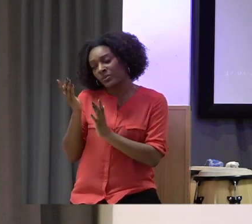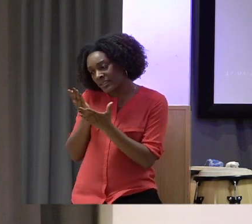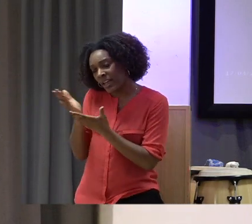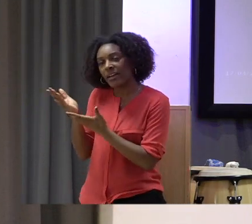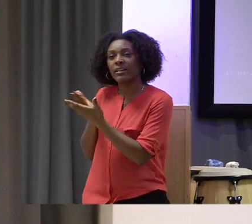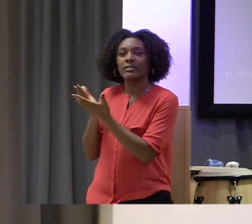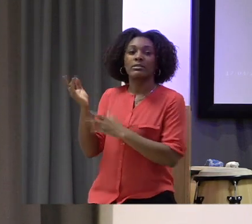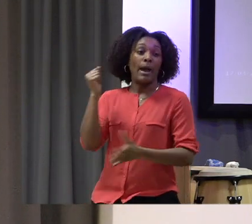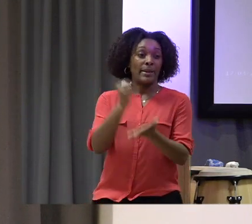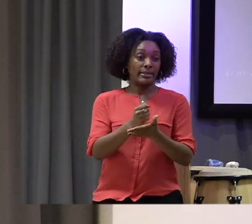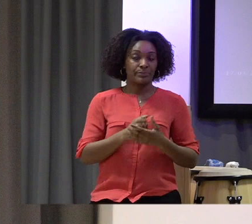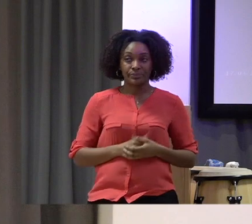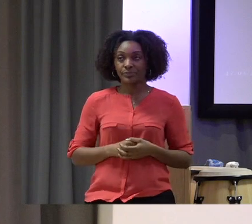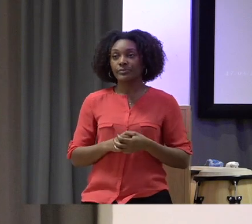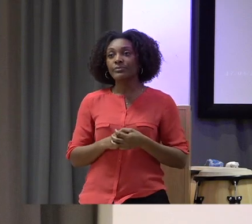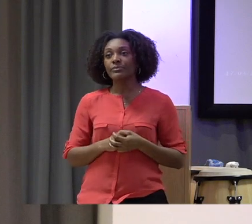Amen.